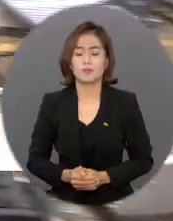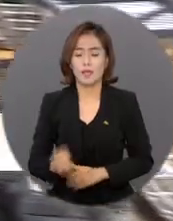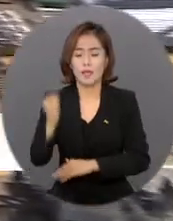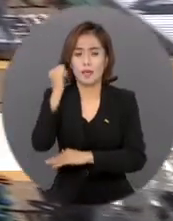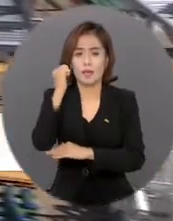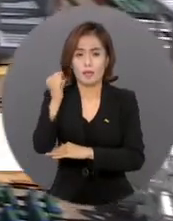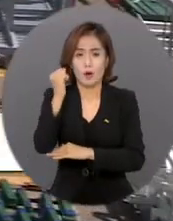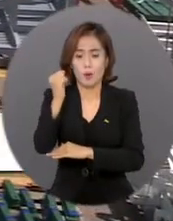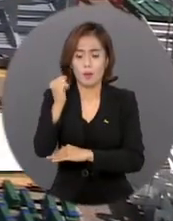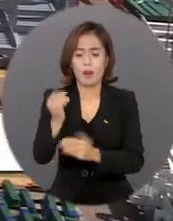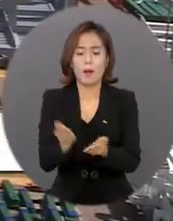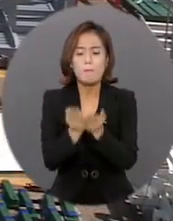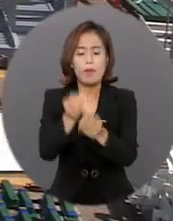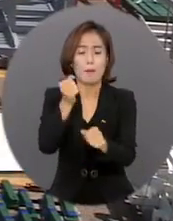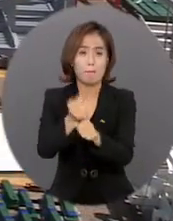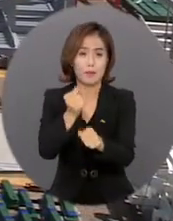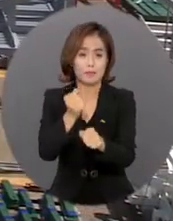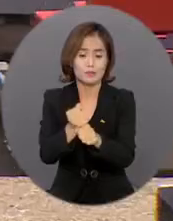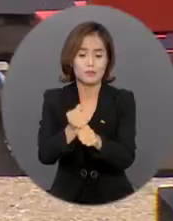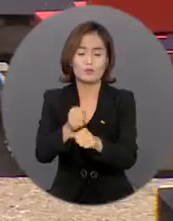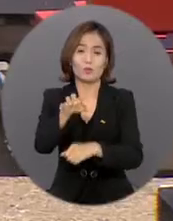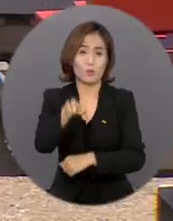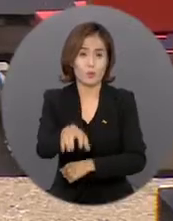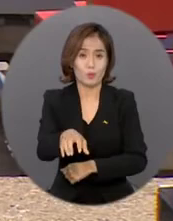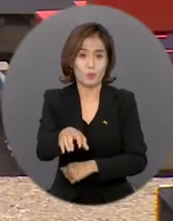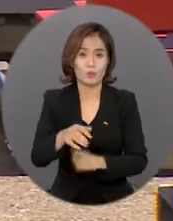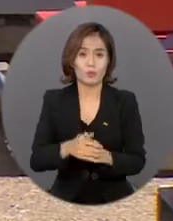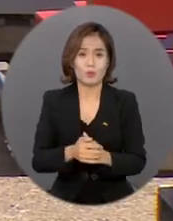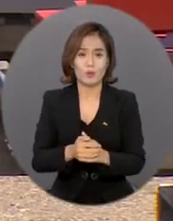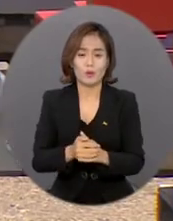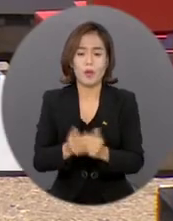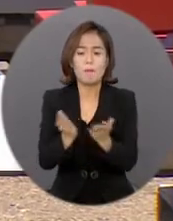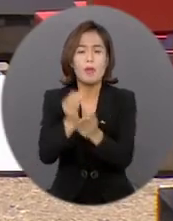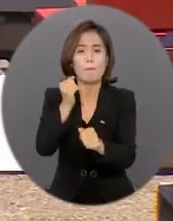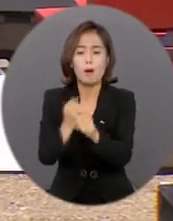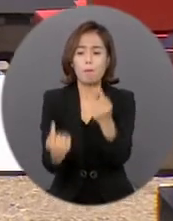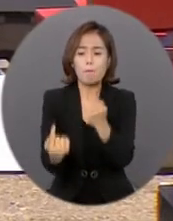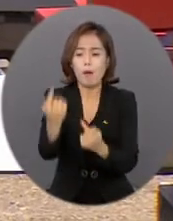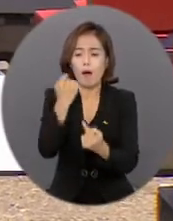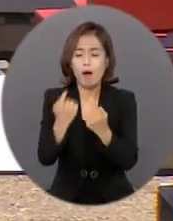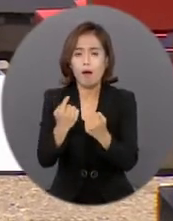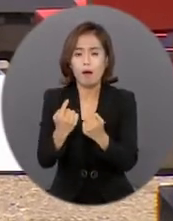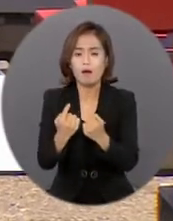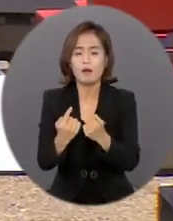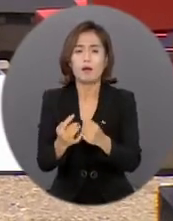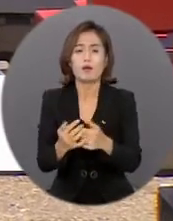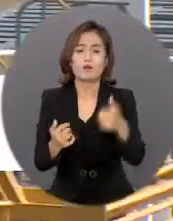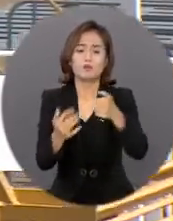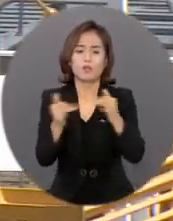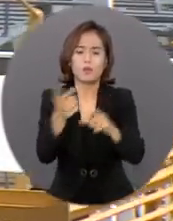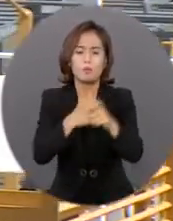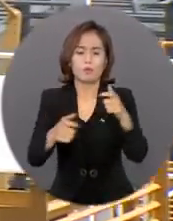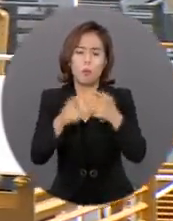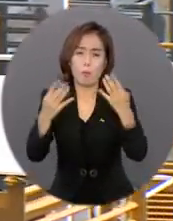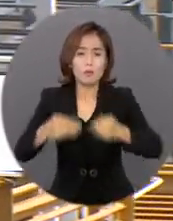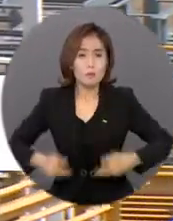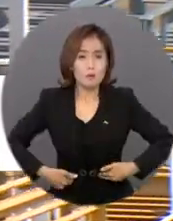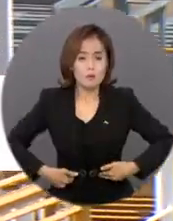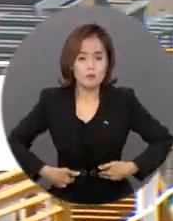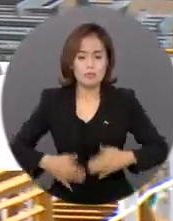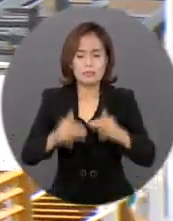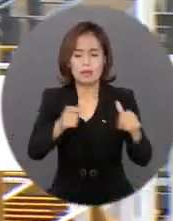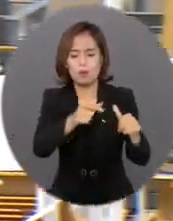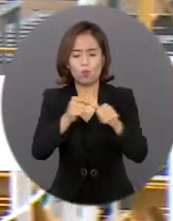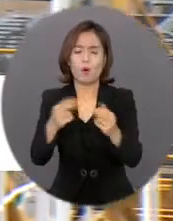영암의 대불산단 한 선박구조물 제작업체. 수주 물량 증가로 10명 이상 직원이 더 필요하지만 지금은 구할